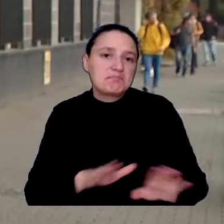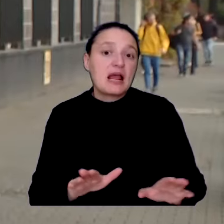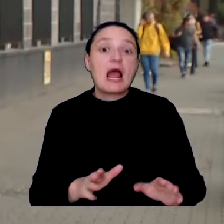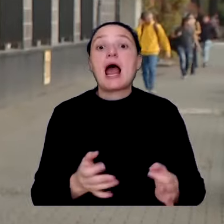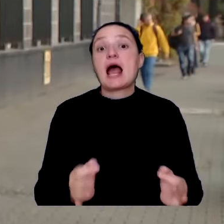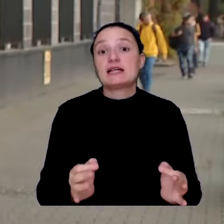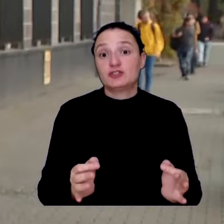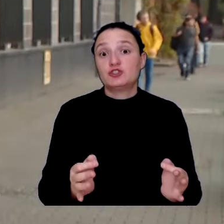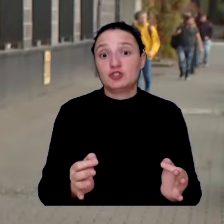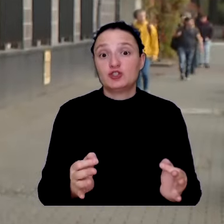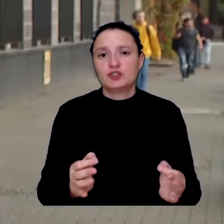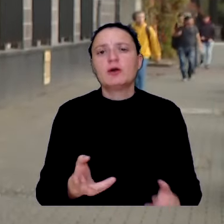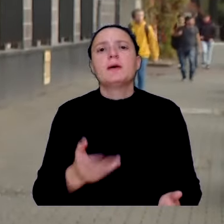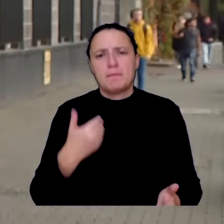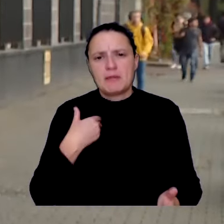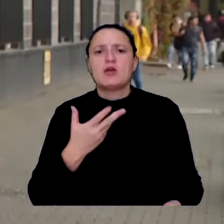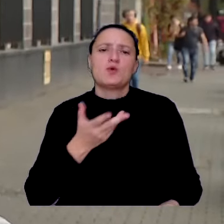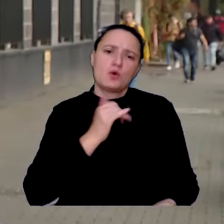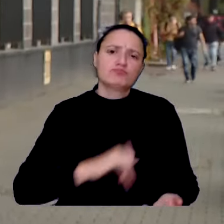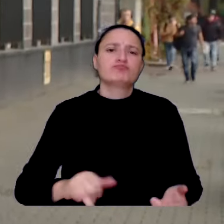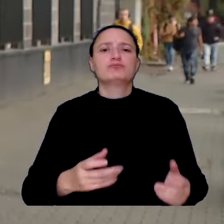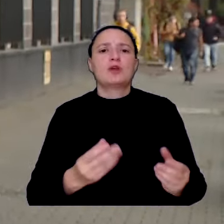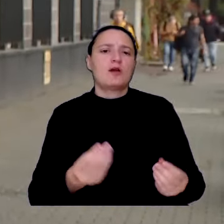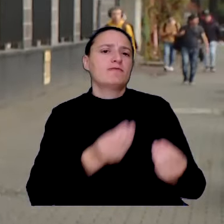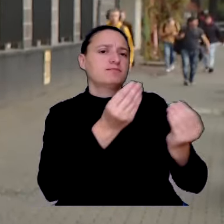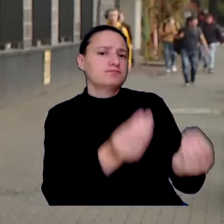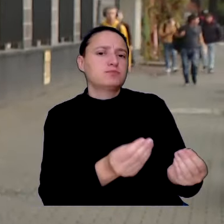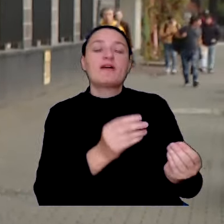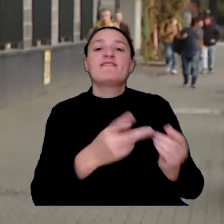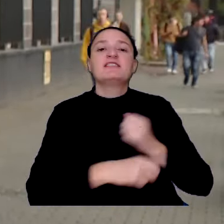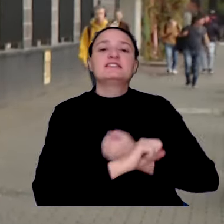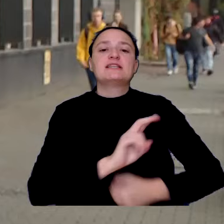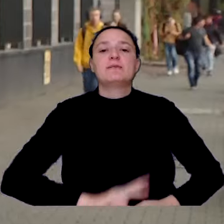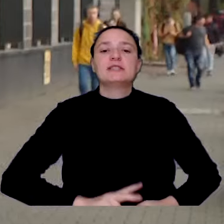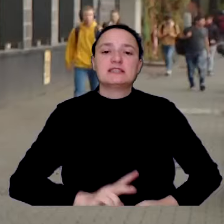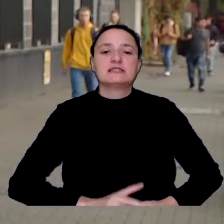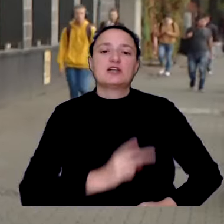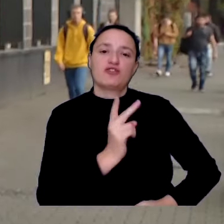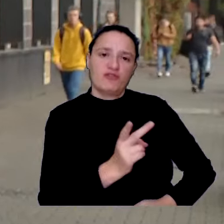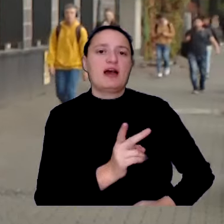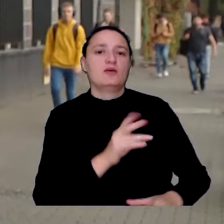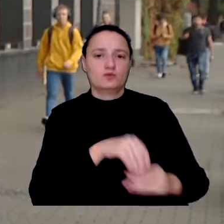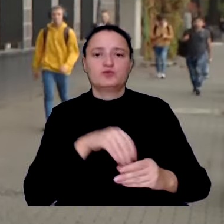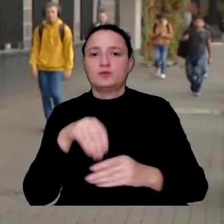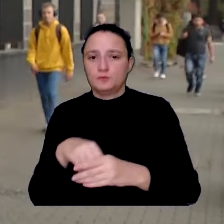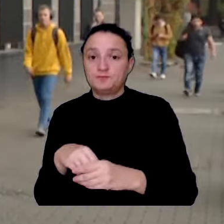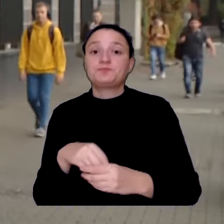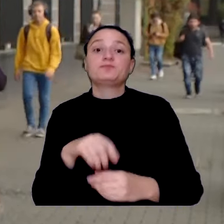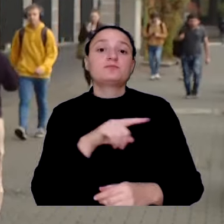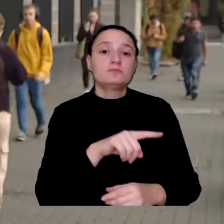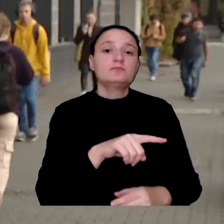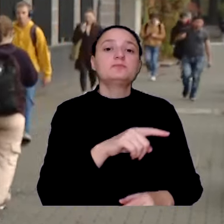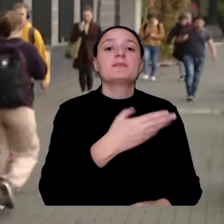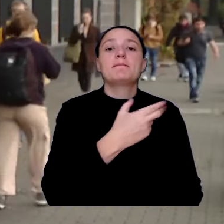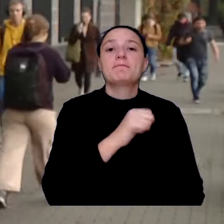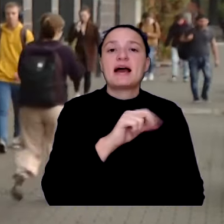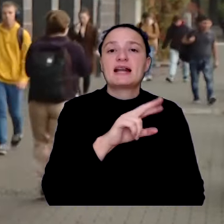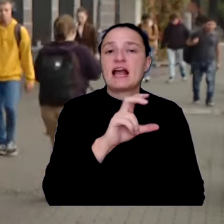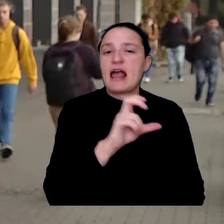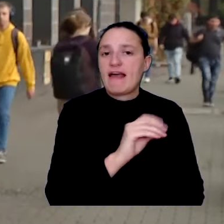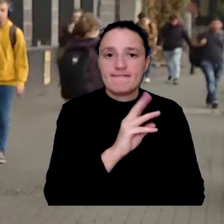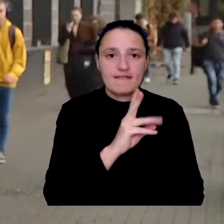takiej uroczystości wręczenia czeków wzięło udział dwóch wiceministrów, między innymi wiceminister Arkadiusz Marchewka,